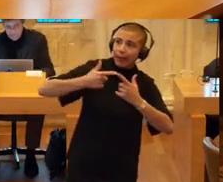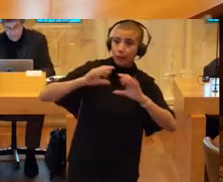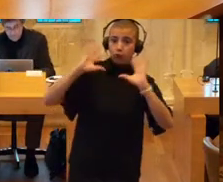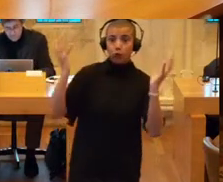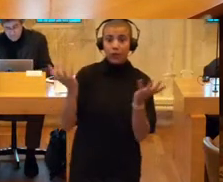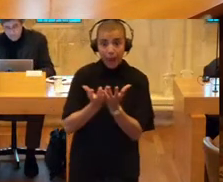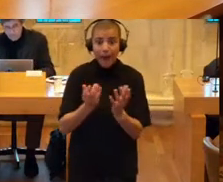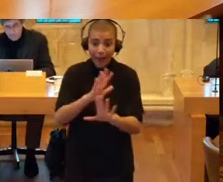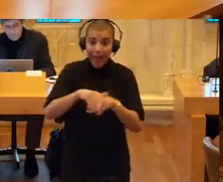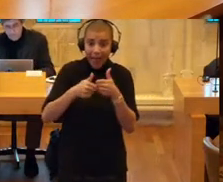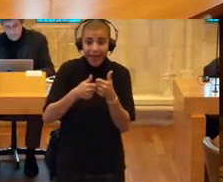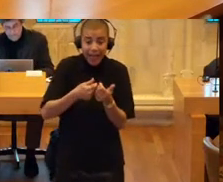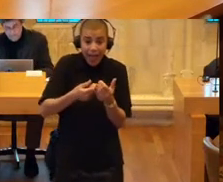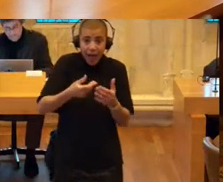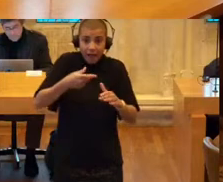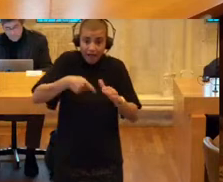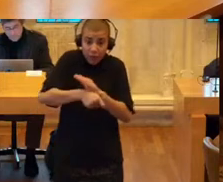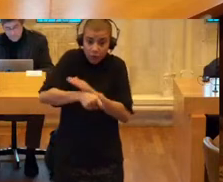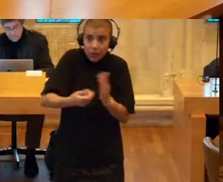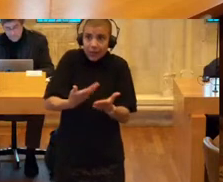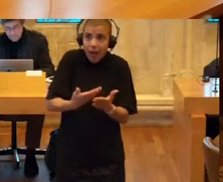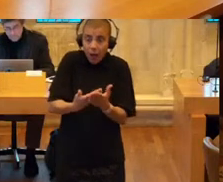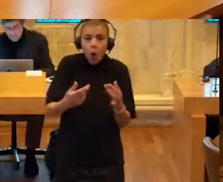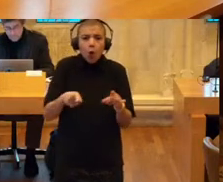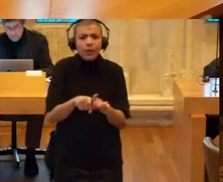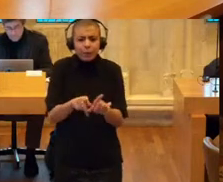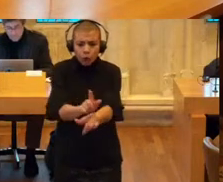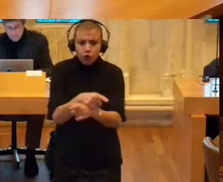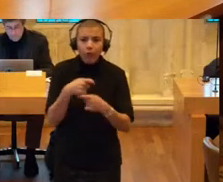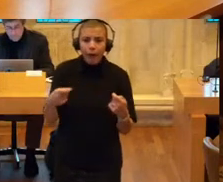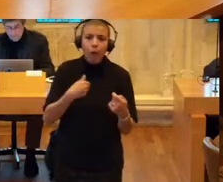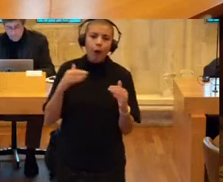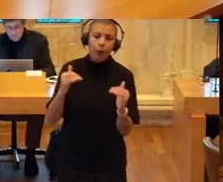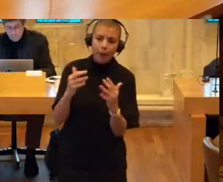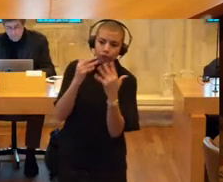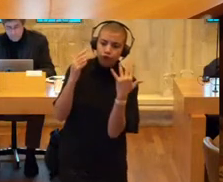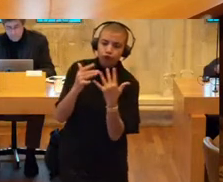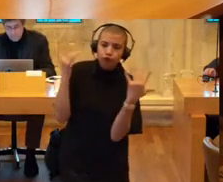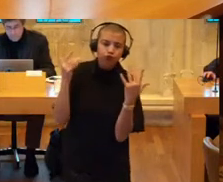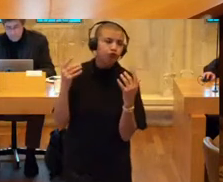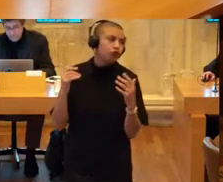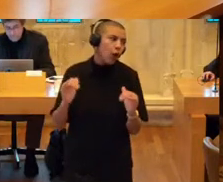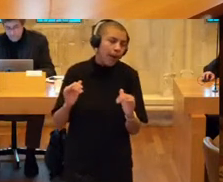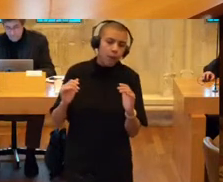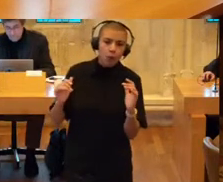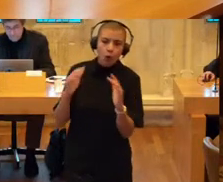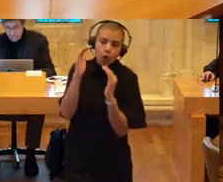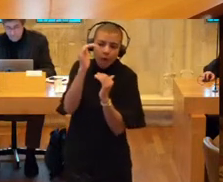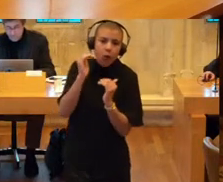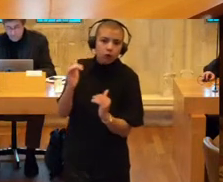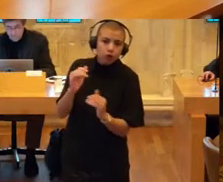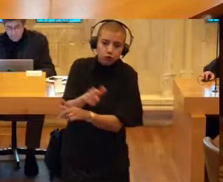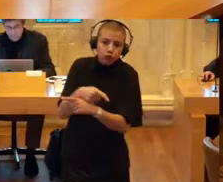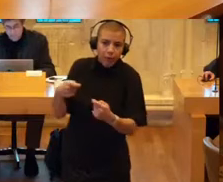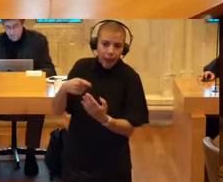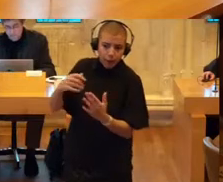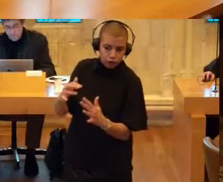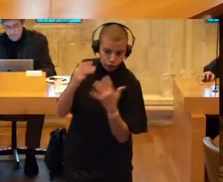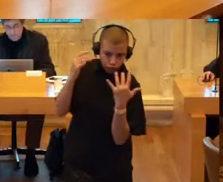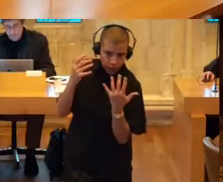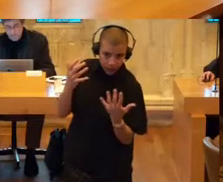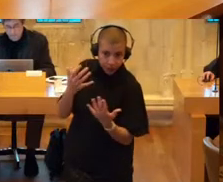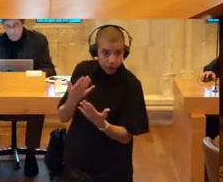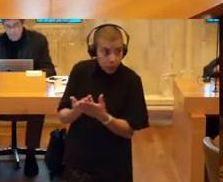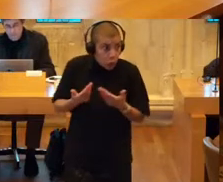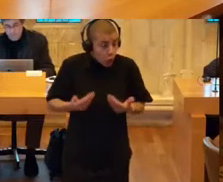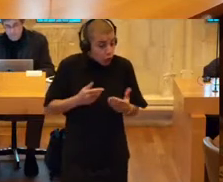je lis les trucs à peu près fiables. Aujourd'hui, un kilowatt produit par un EPR, ou un